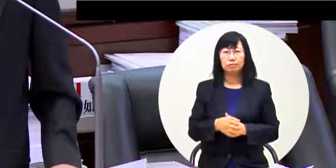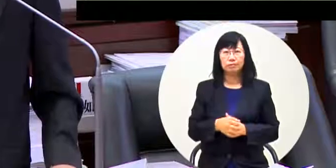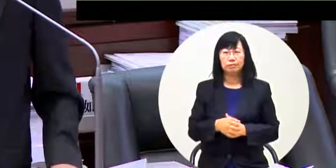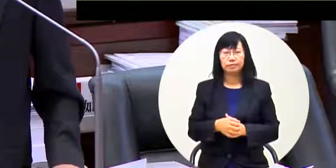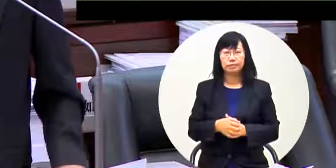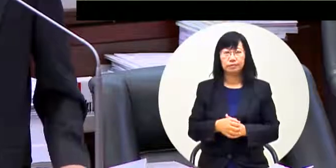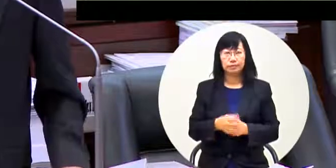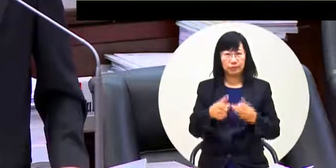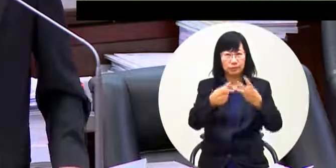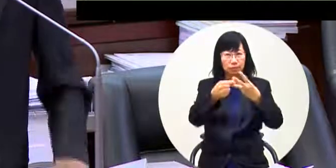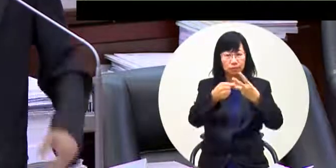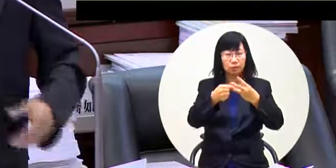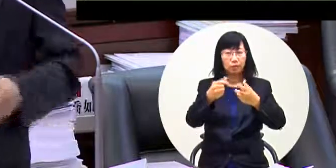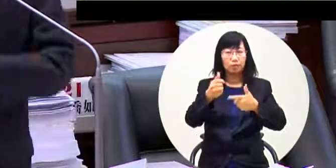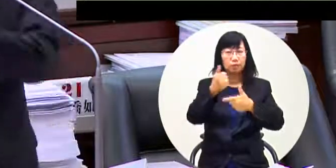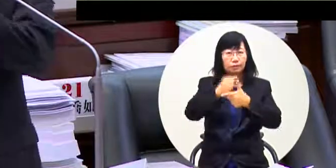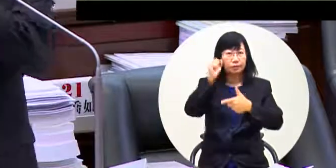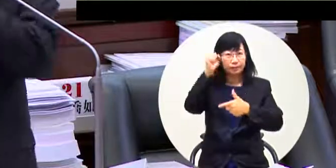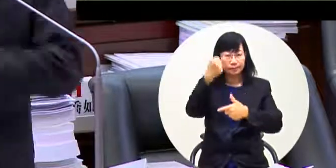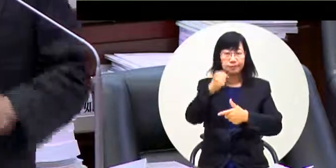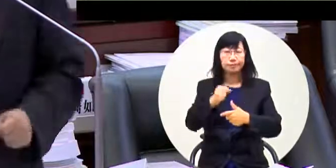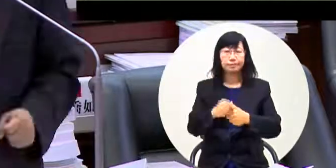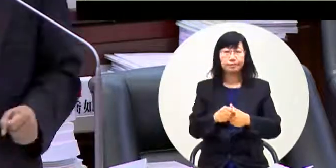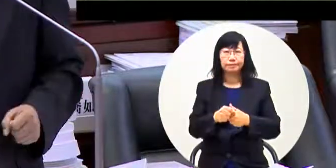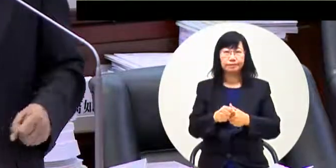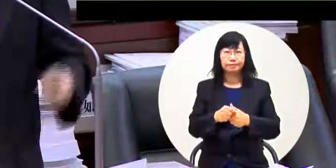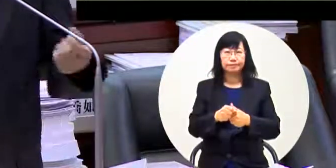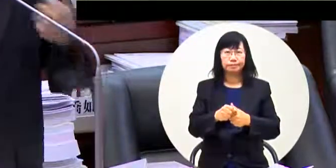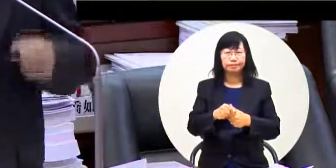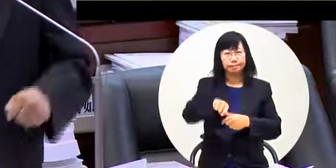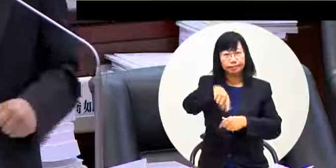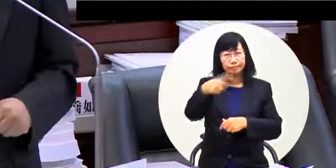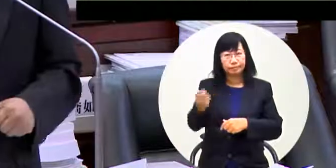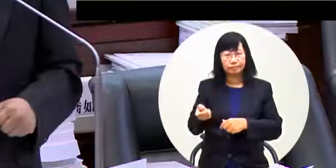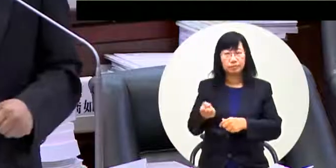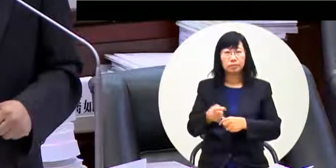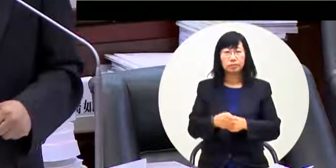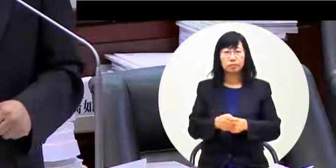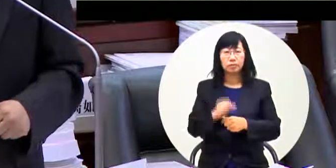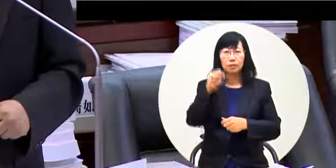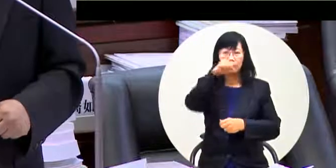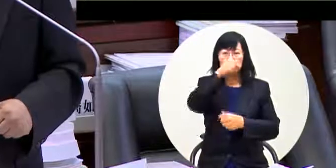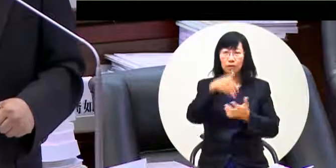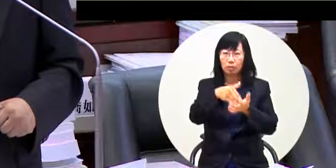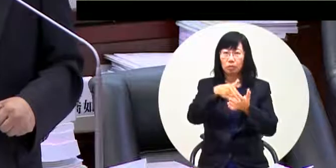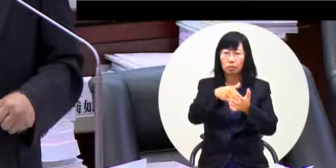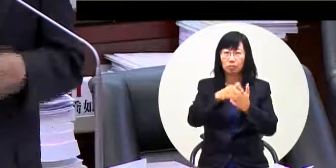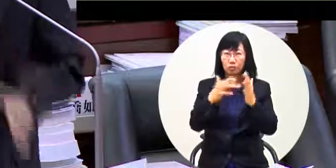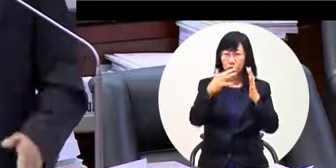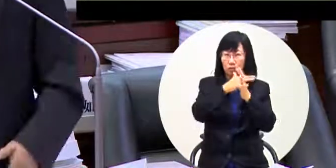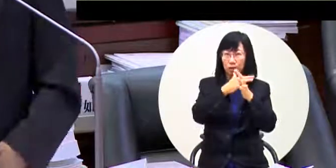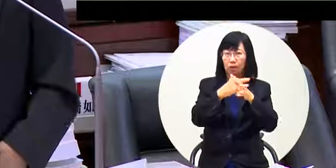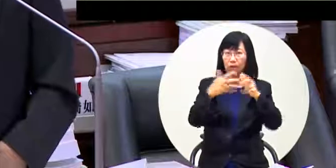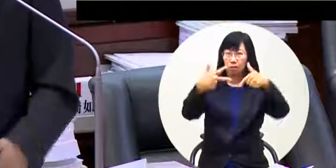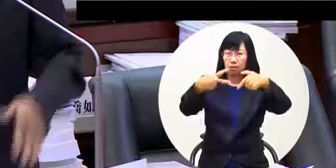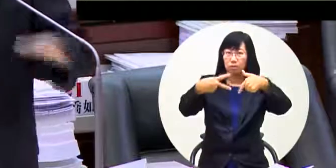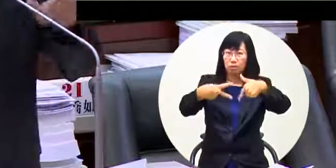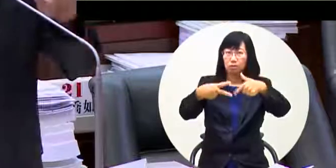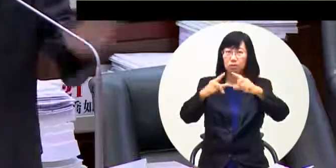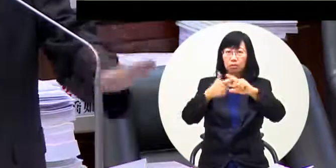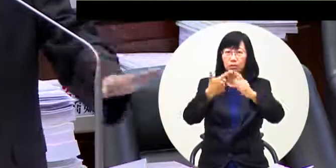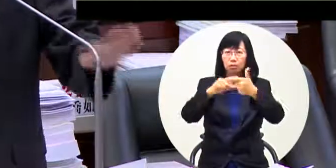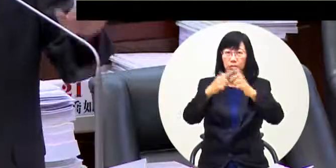们接下来，哦，这个是我们台塑的人武场，这是这两天的消息。哦，我顺便要问局